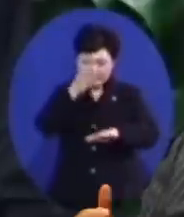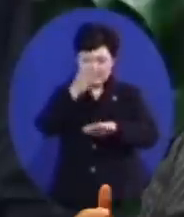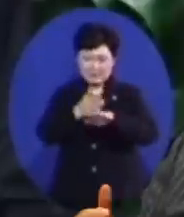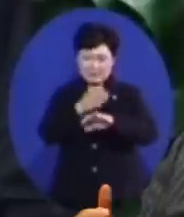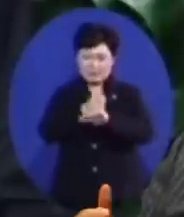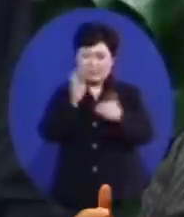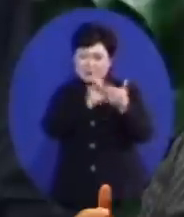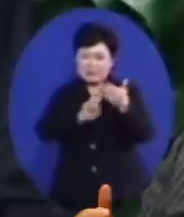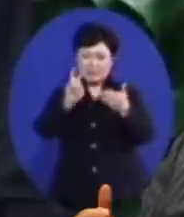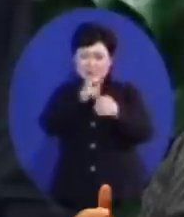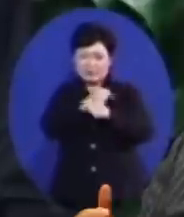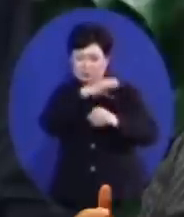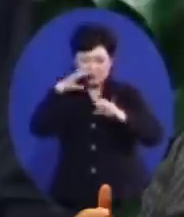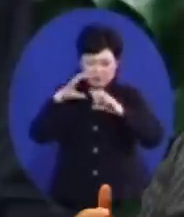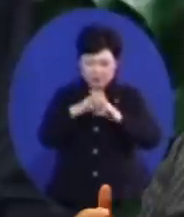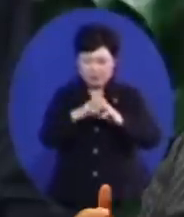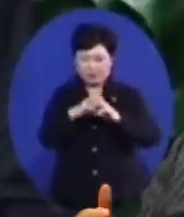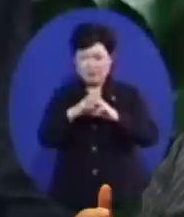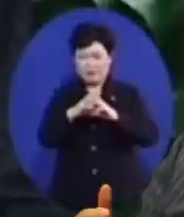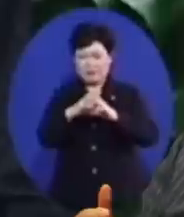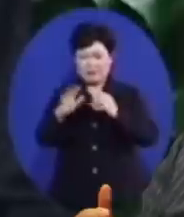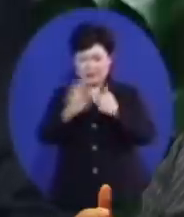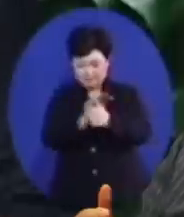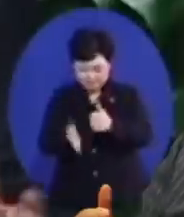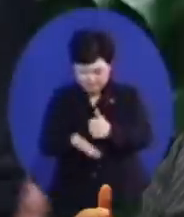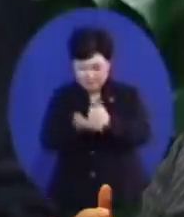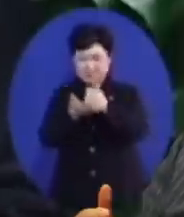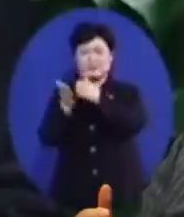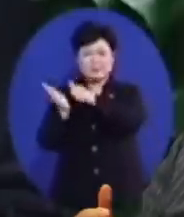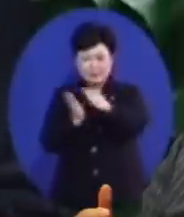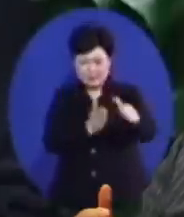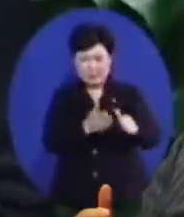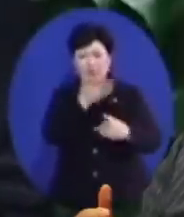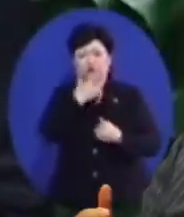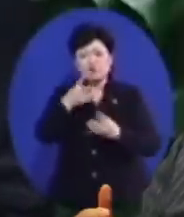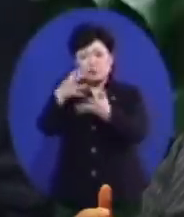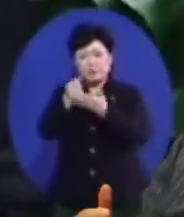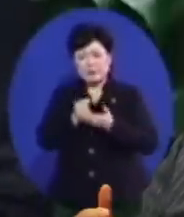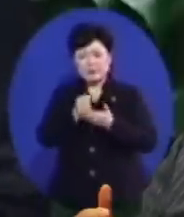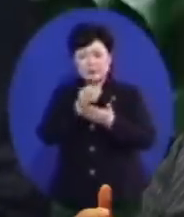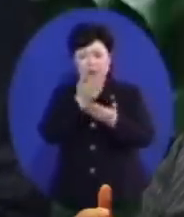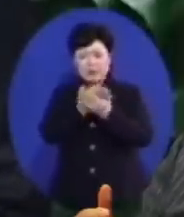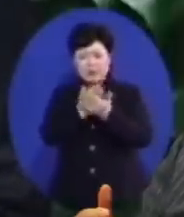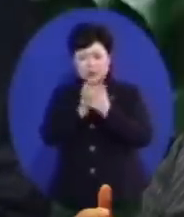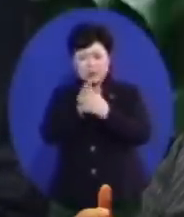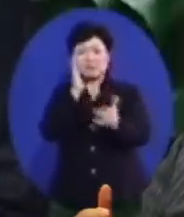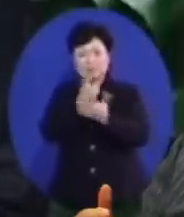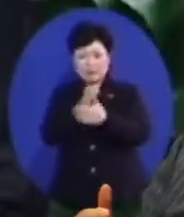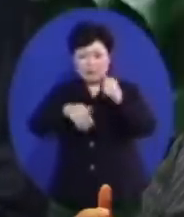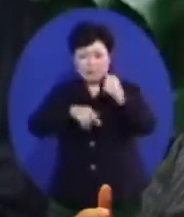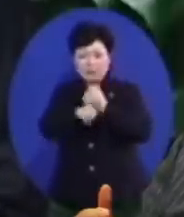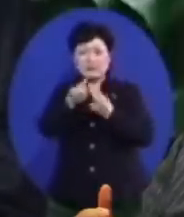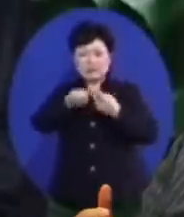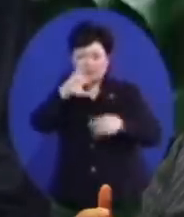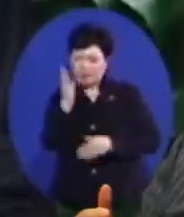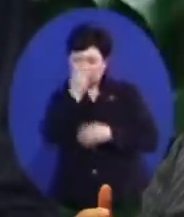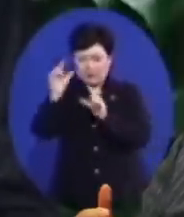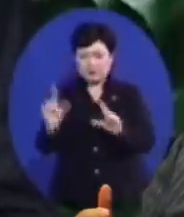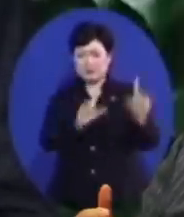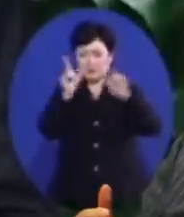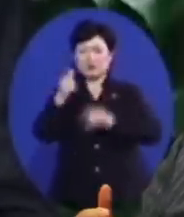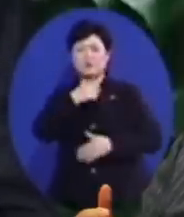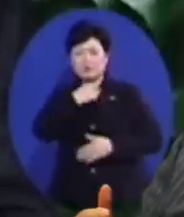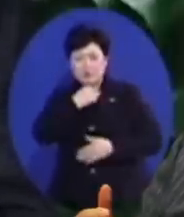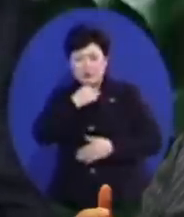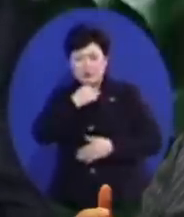찬송하고 경건하게 따라야 되는 것입니다. 우리가 축복만 구할 것이 아니라 하나님 앞에 하나님 뜻을 따라 거룩하게 살기를 간절히